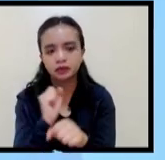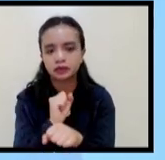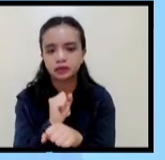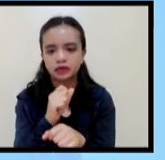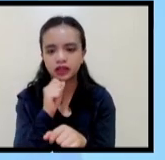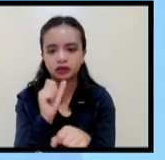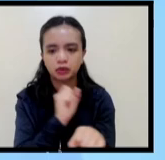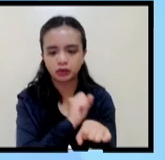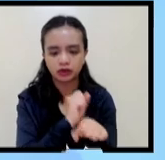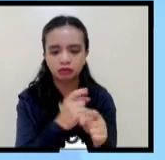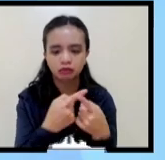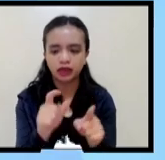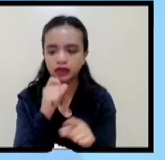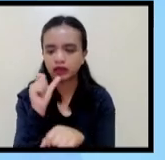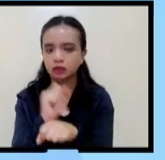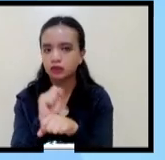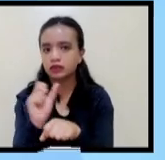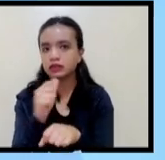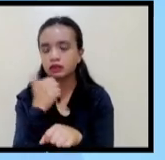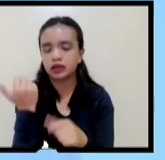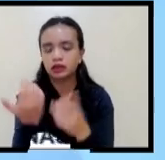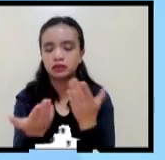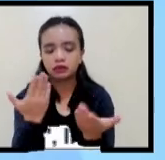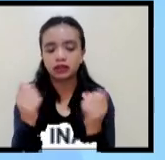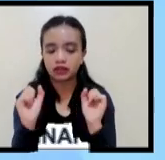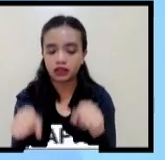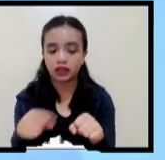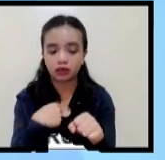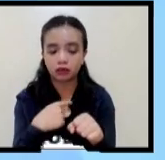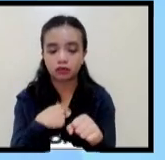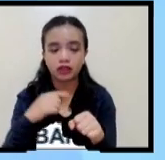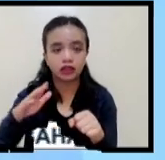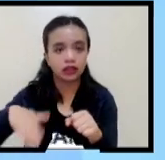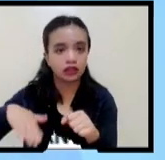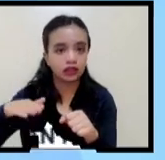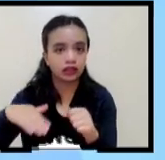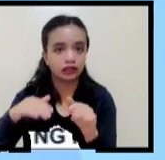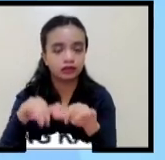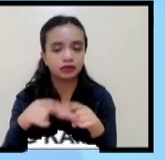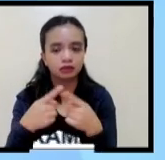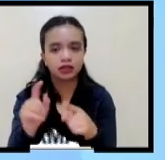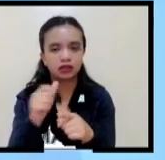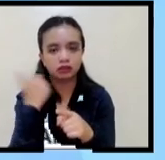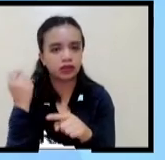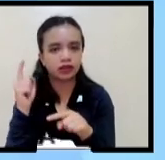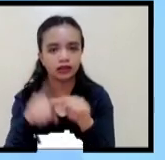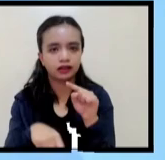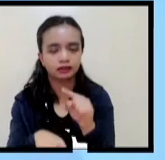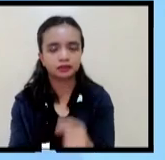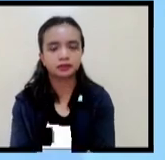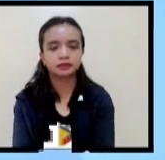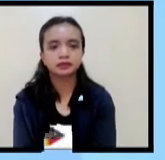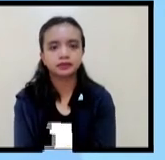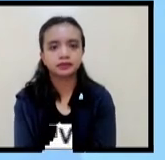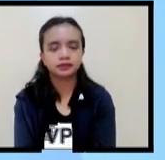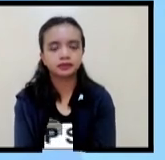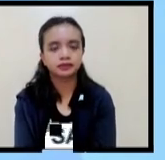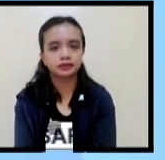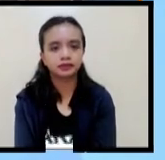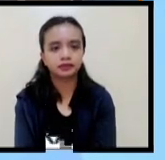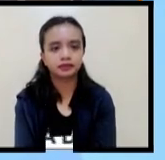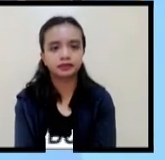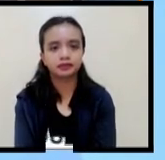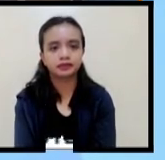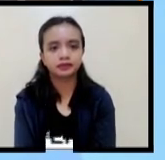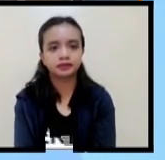akin, pero hindi mag-work sa iba. Maybe kaya kong magpuyat, pero hindi kaya magpuyat ng iba. I think ayun po. Okay, oh. Sir Brian,